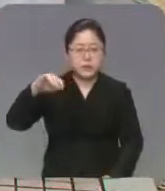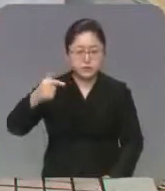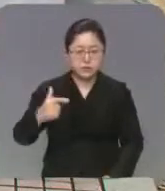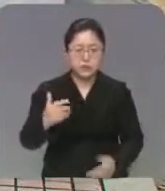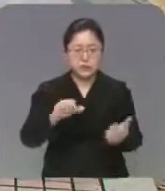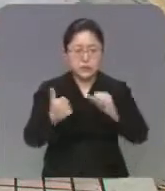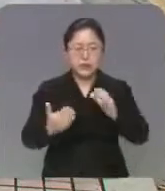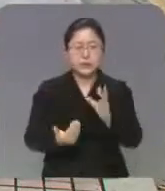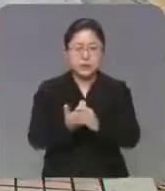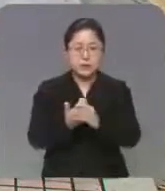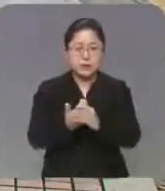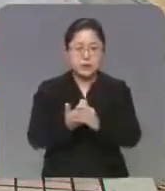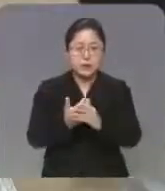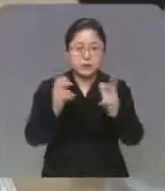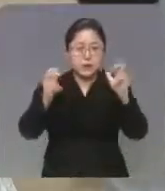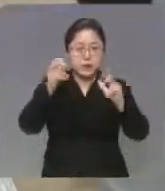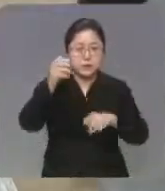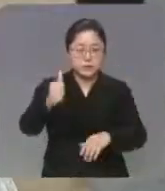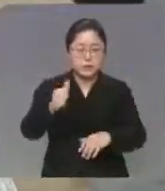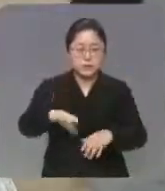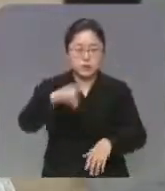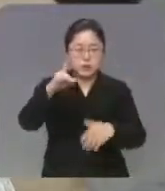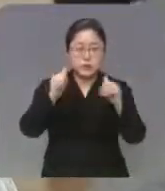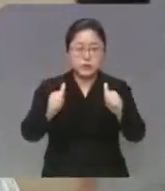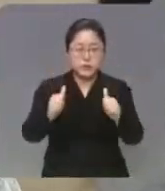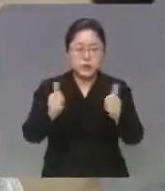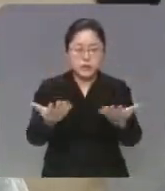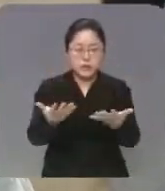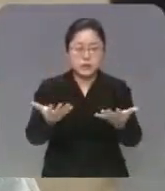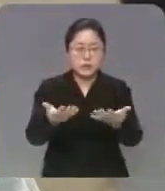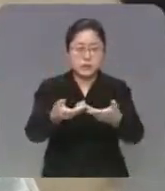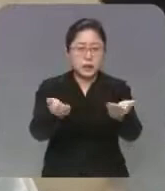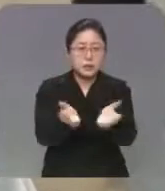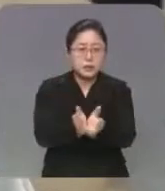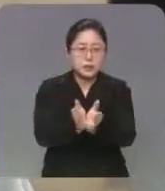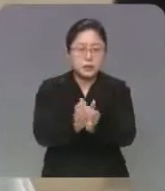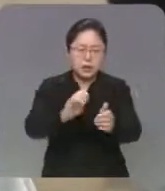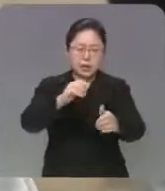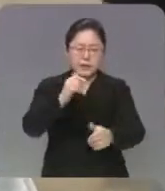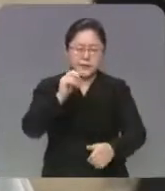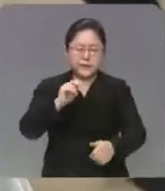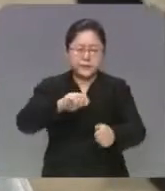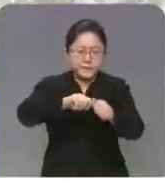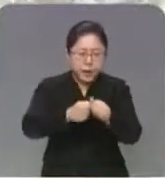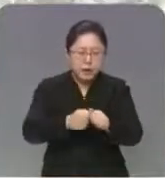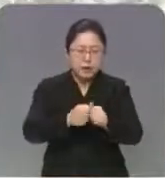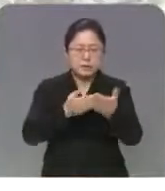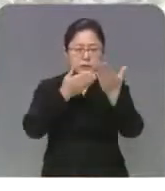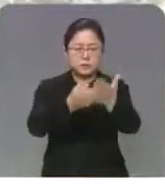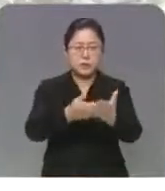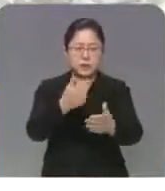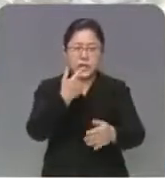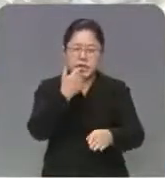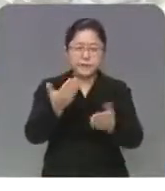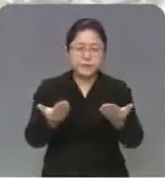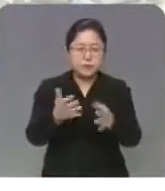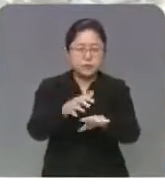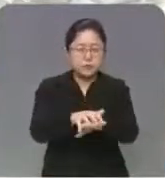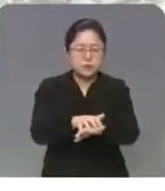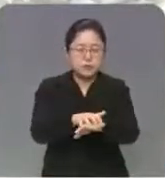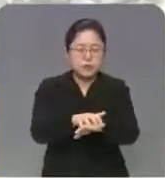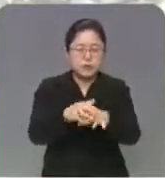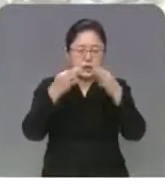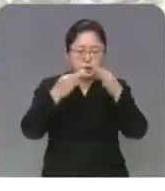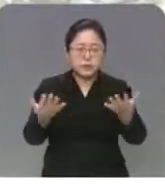사고와 관련해서 사업주에 대한 첫 재판을 앞두고 노동단체가 엄벌을 촉구했습니다. 민주노총 광주본부와